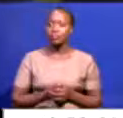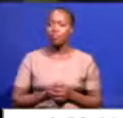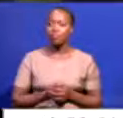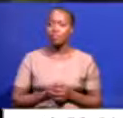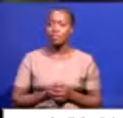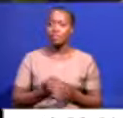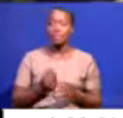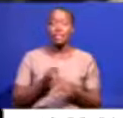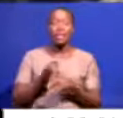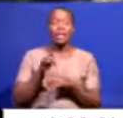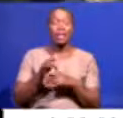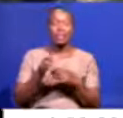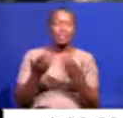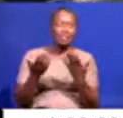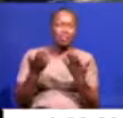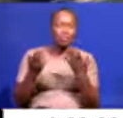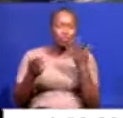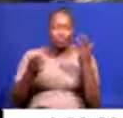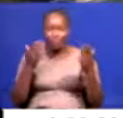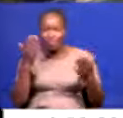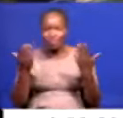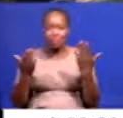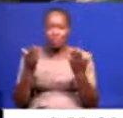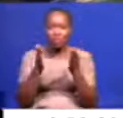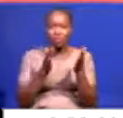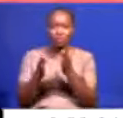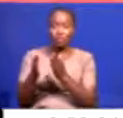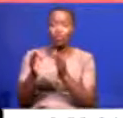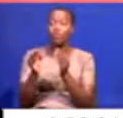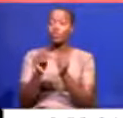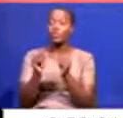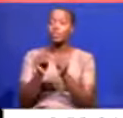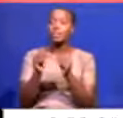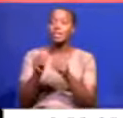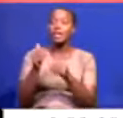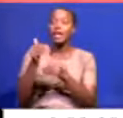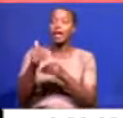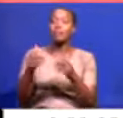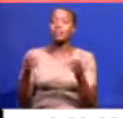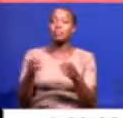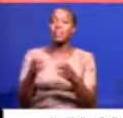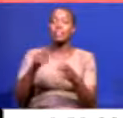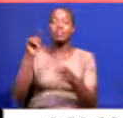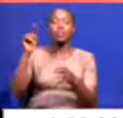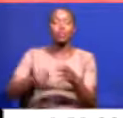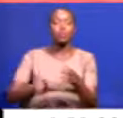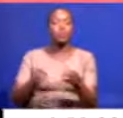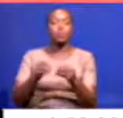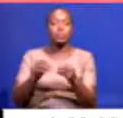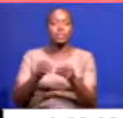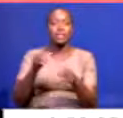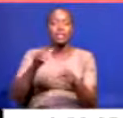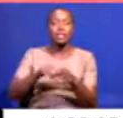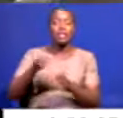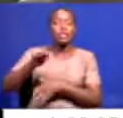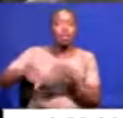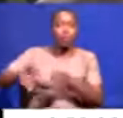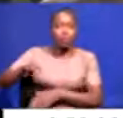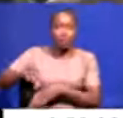Awali sitofahamu ilijiri kuhusiana na maandalizi ya mkutano huu baada ya chama hicho kushindwa kuandaa mkutano wake kwenye ukumbi wa